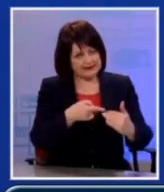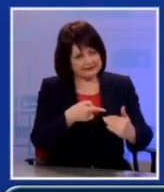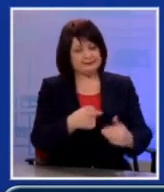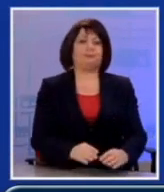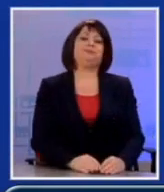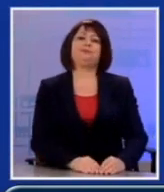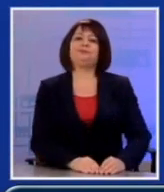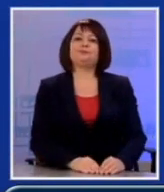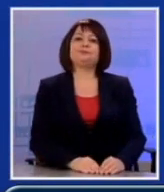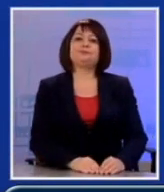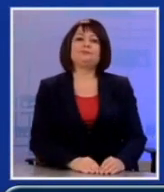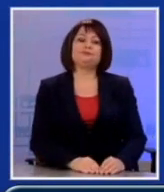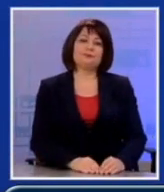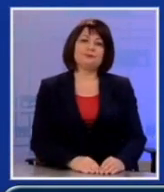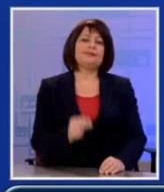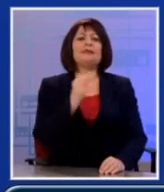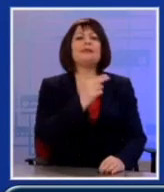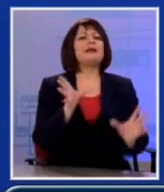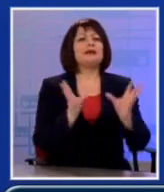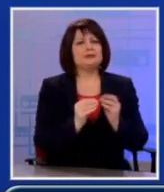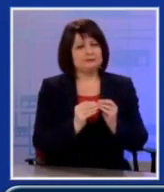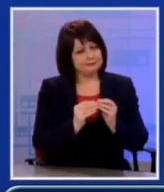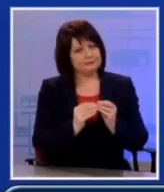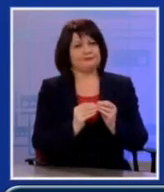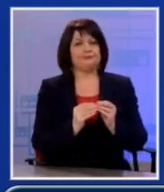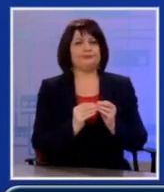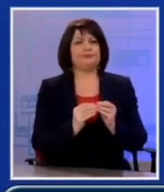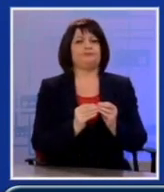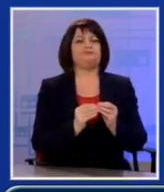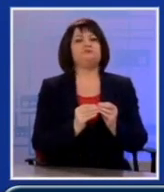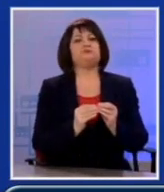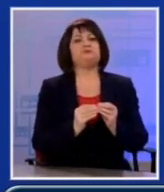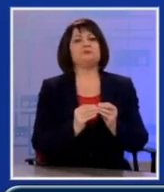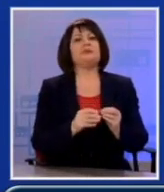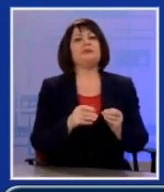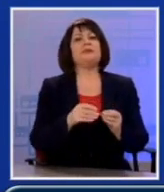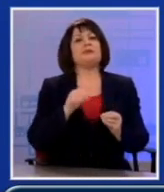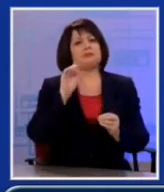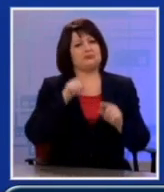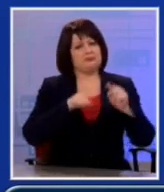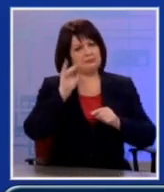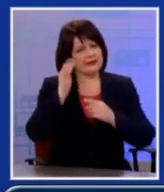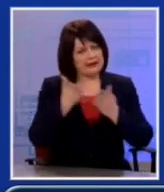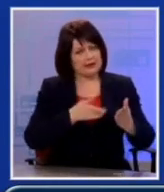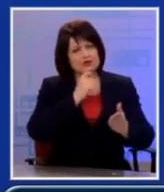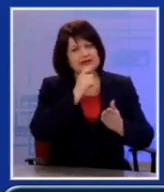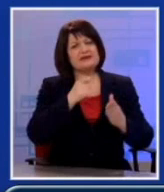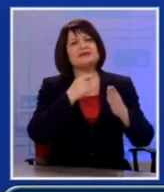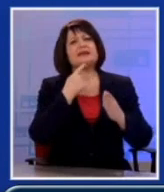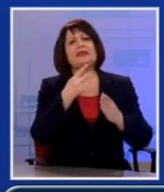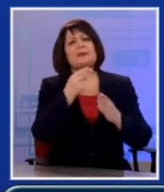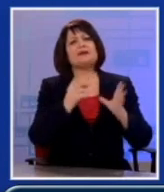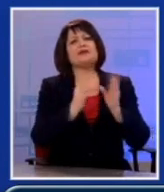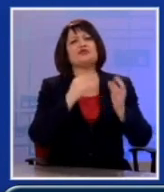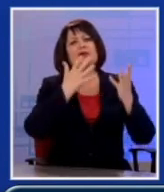ελευθεροτυπίας, 91η από τους Reporter χωρίς σύνορα, ενώ ακόμη και στην πρώτη